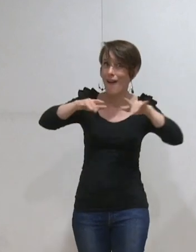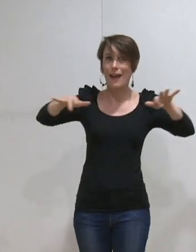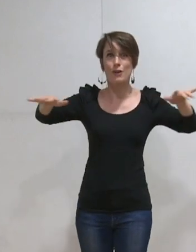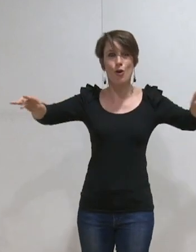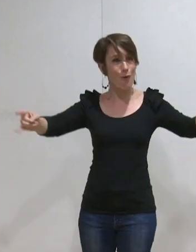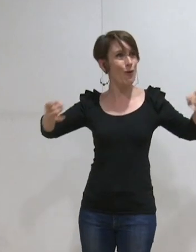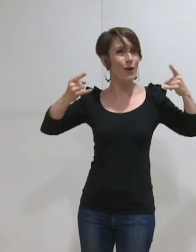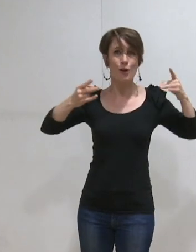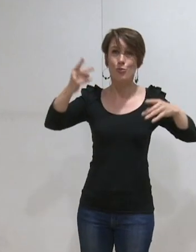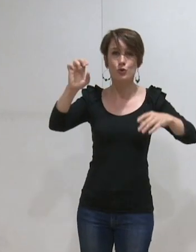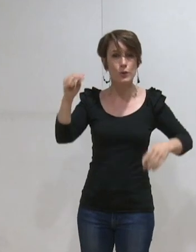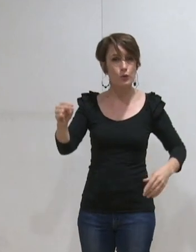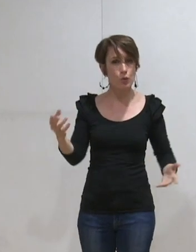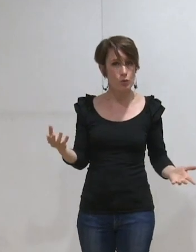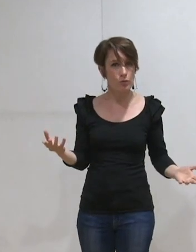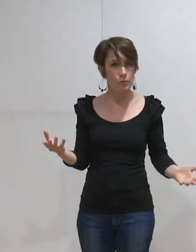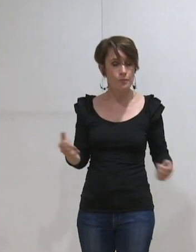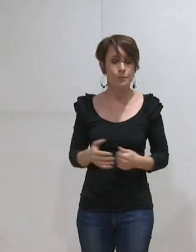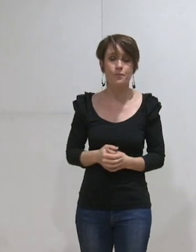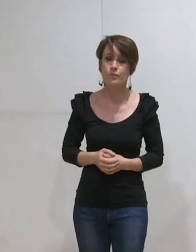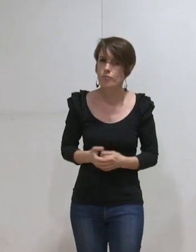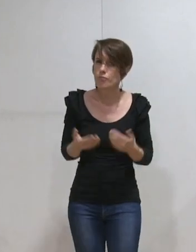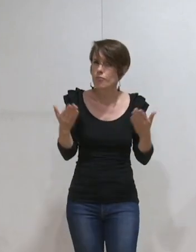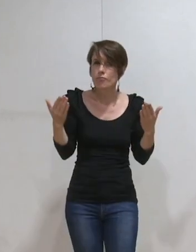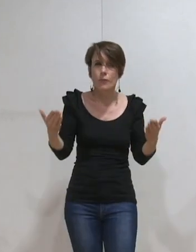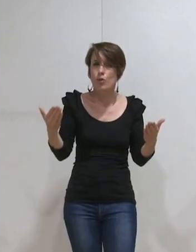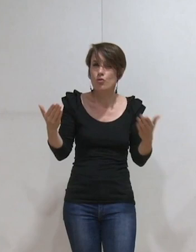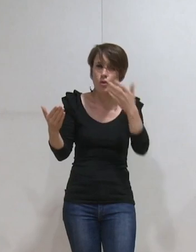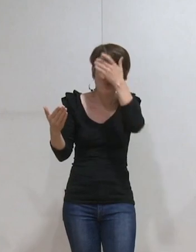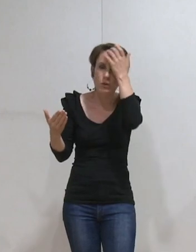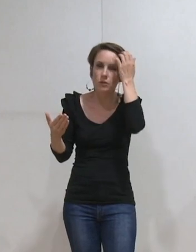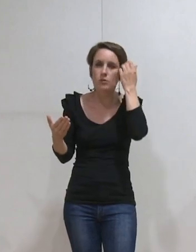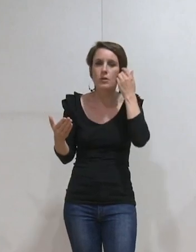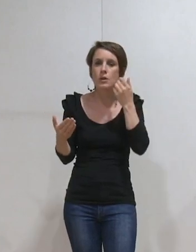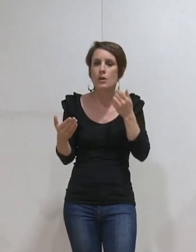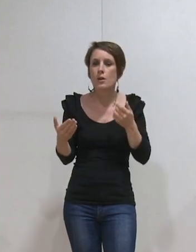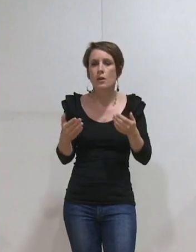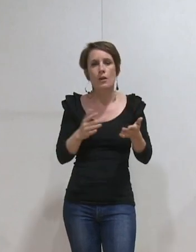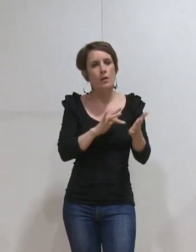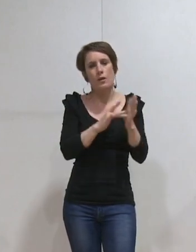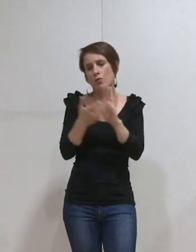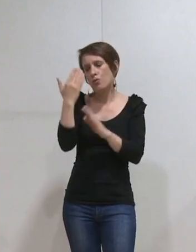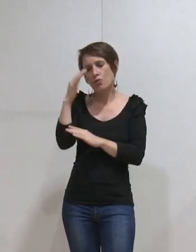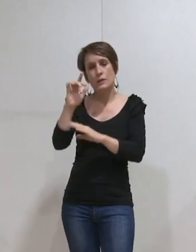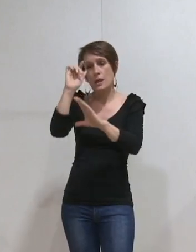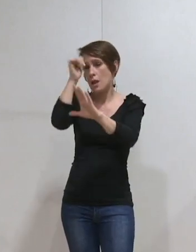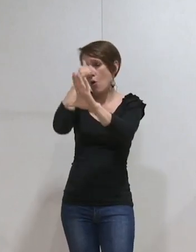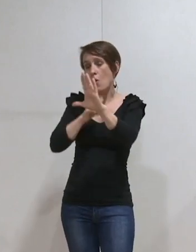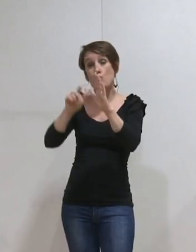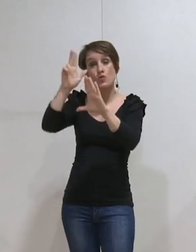à reconnaître la la la puissance de cet outil qui est le musée de peinture